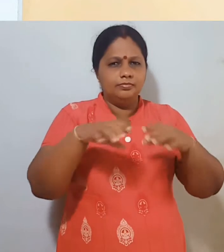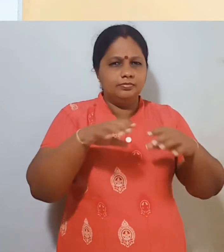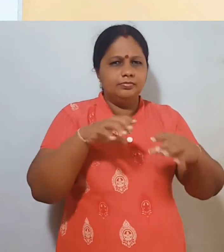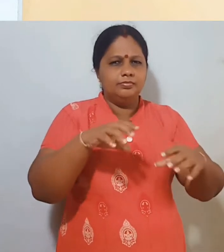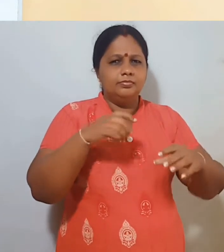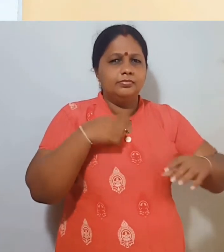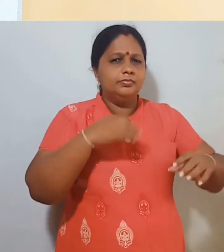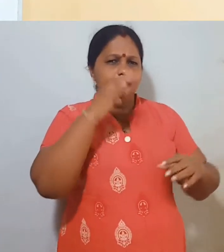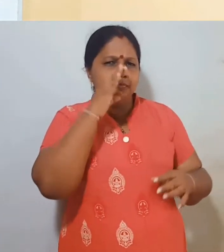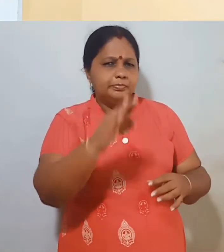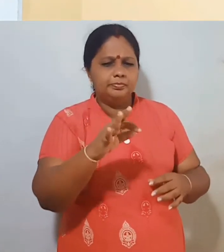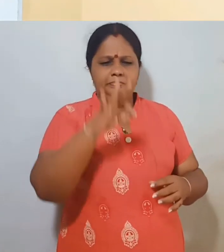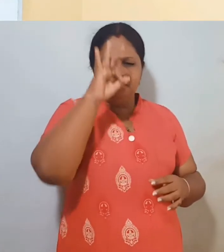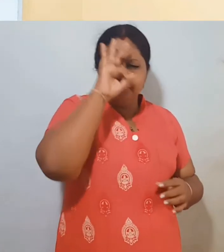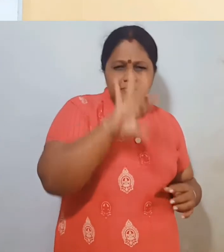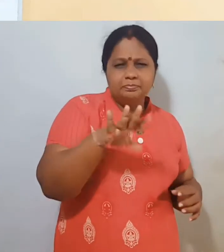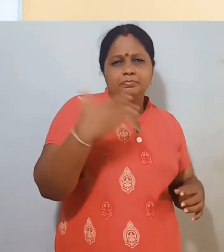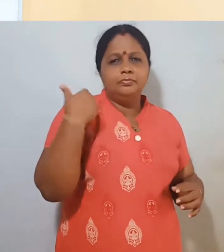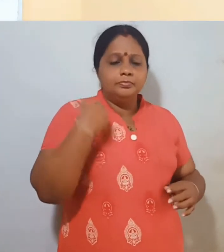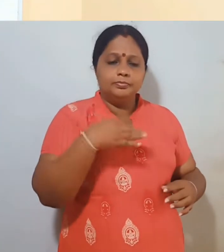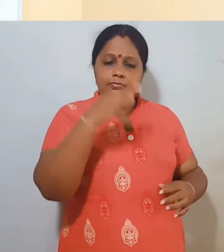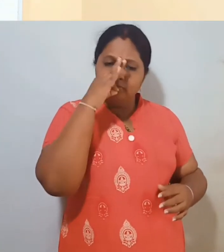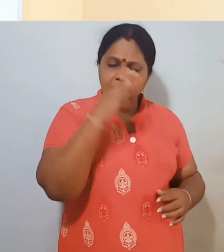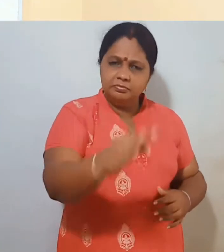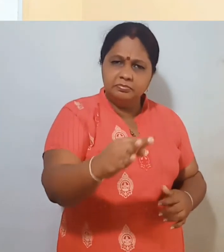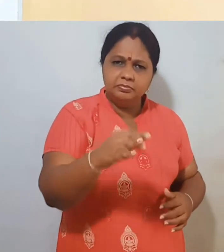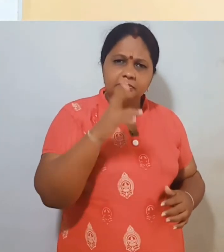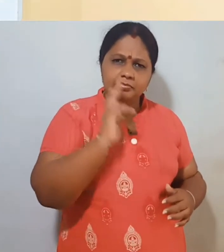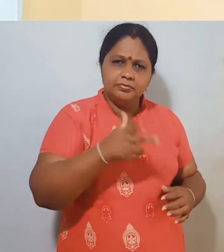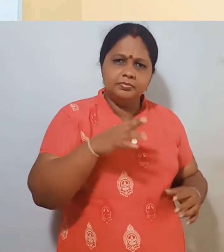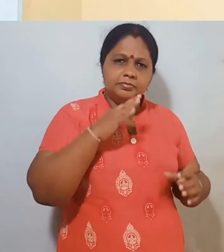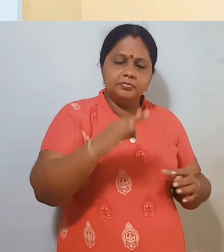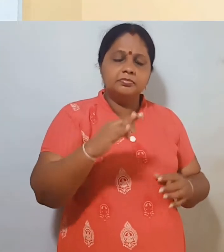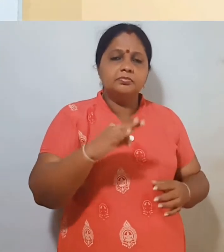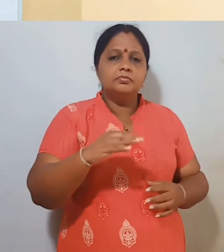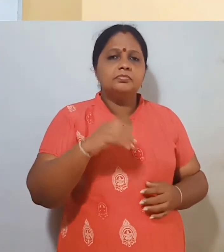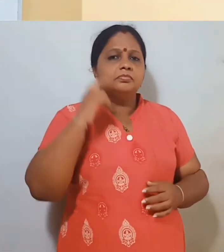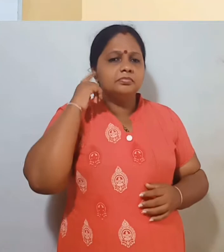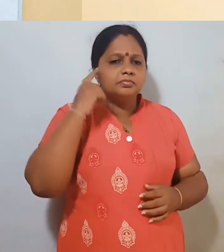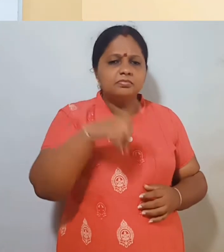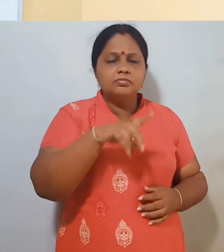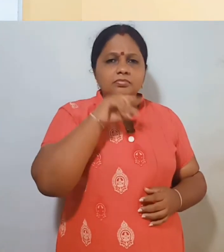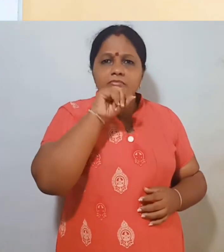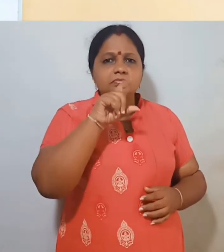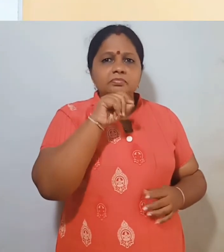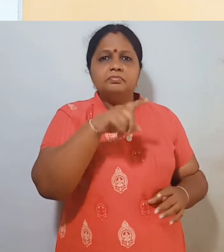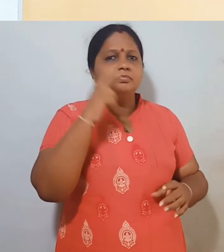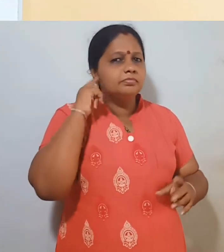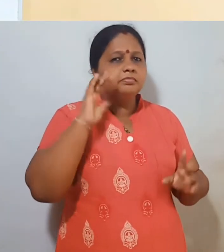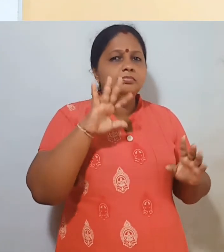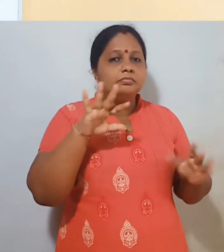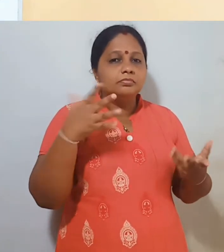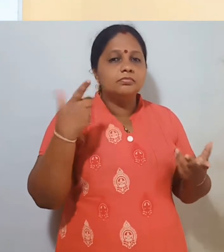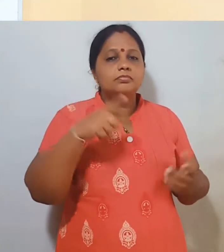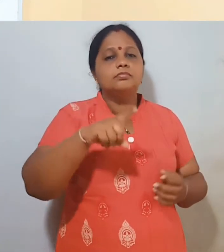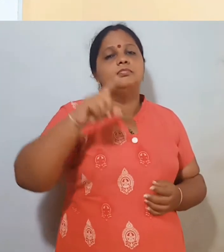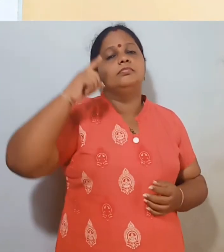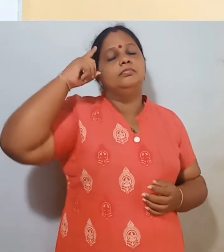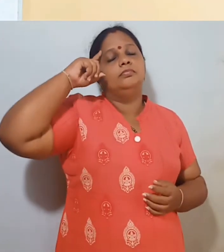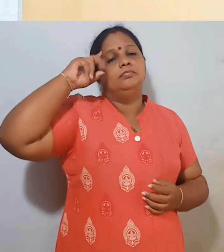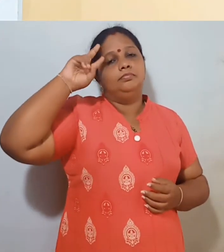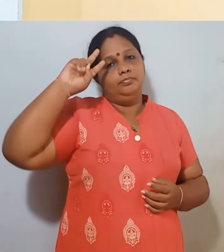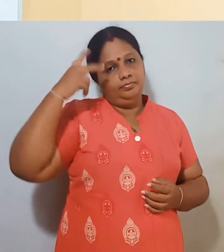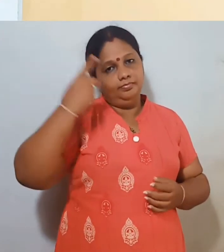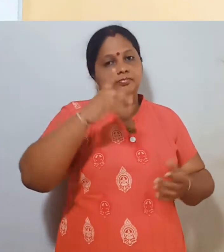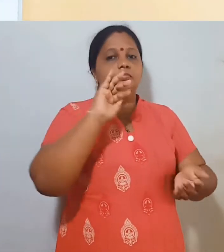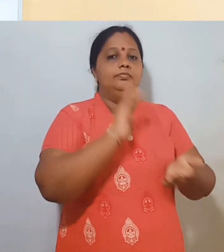தம்பி, அண்ணன் என்று சத்தம் போட்டு பாருங்க. சத்தம் இல்லையா? ரைட். அப்ப உணர்வு இல்லாமல் இருக்கிற. அடுத்தது தெரியணும், இவருக்கு மூச்சு